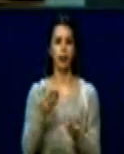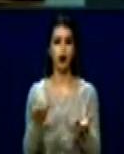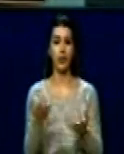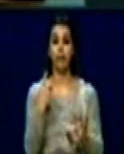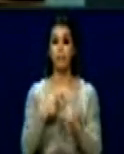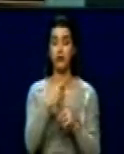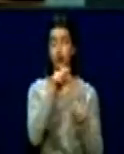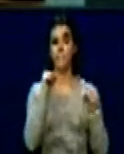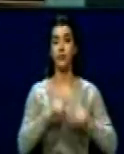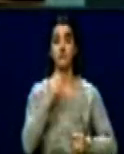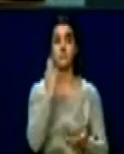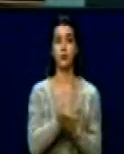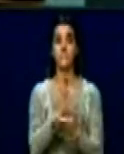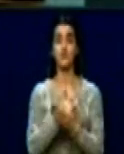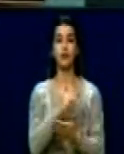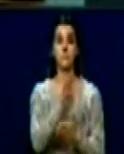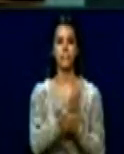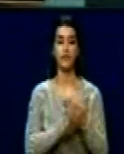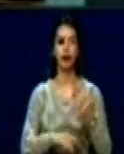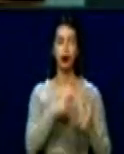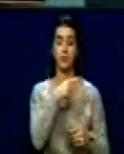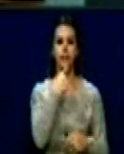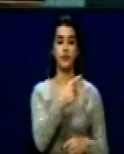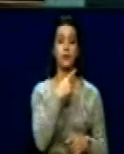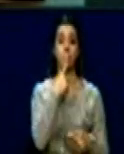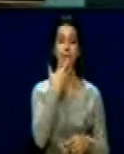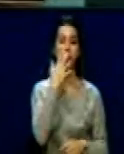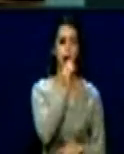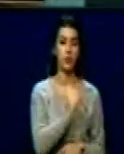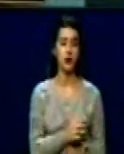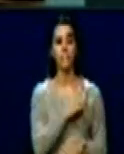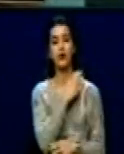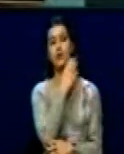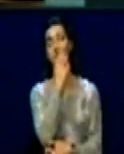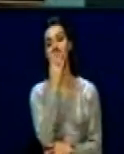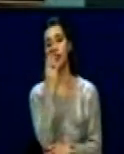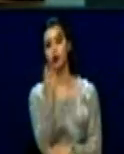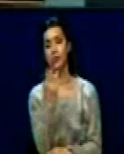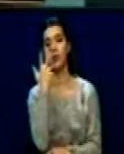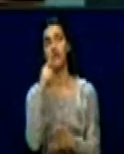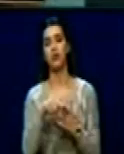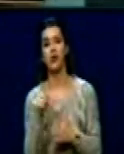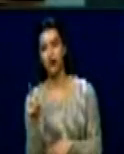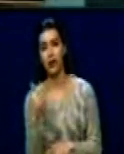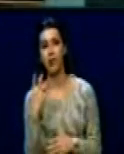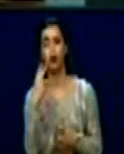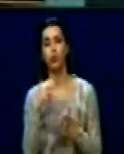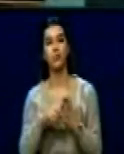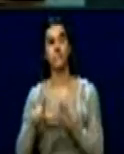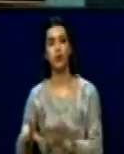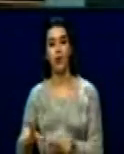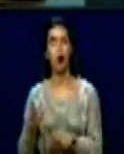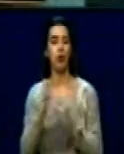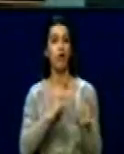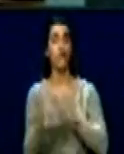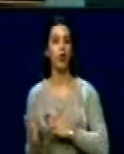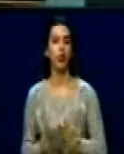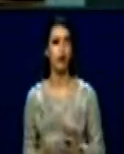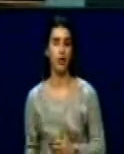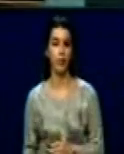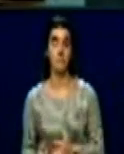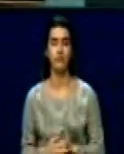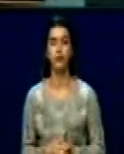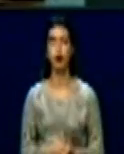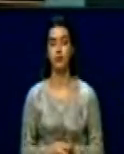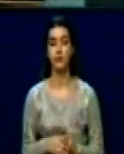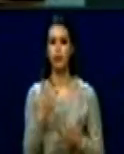në fillim të vitit ka projektuar rritje prej 5% të ekonomisë dhe pastaj kemi përfunduar në 3.1 apo 2.7% varësisht se kush e ka vlerësuar në